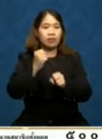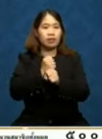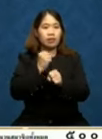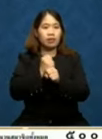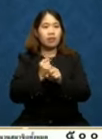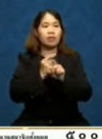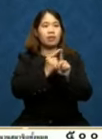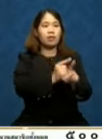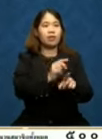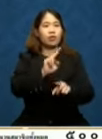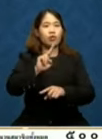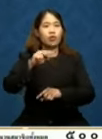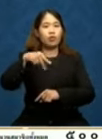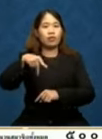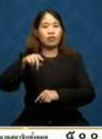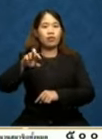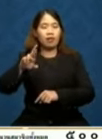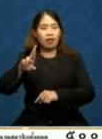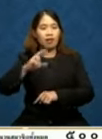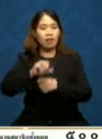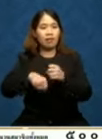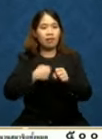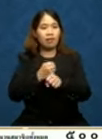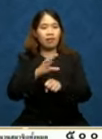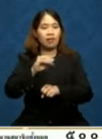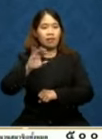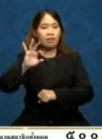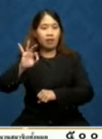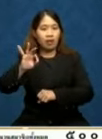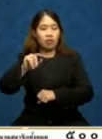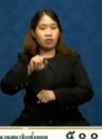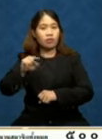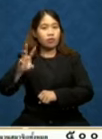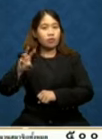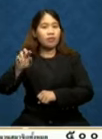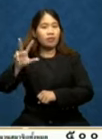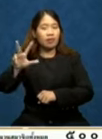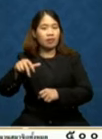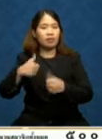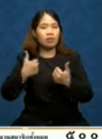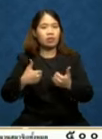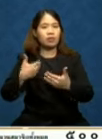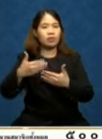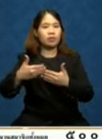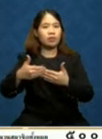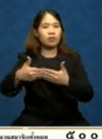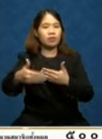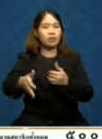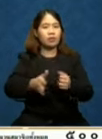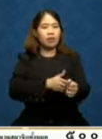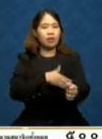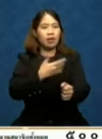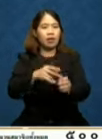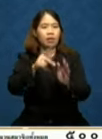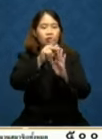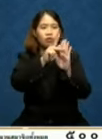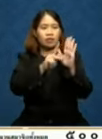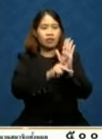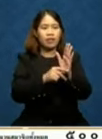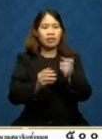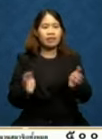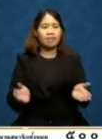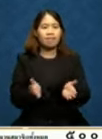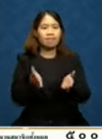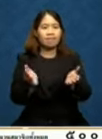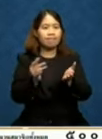ก UPR นะครับรอบที่2คือปี59ถึง63ครับซึ่งในปัจจุบันครับผ่านมาหลายปีแล้วเหมือนกันครับกฎหมายบ้านเราก็ยังไม่ได้ซัพพอร์ตสุขภา